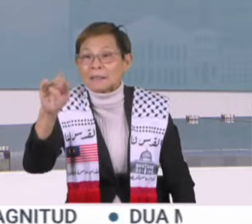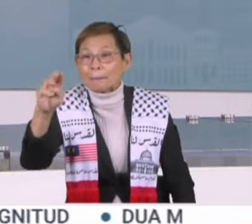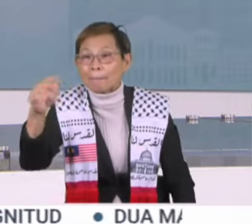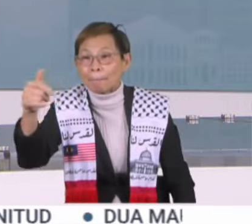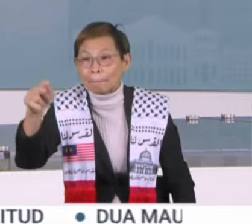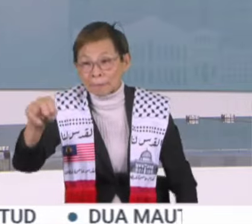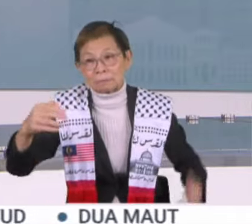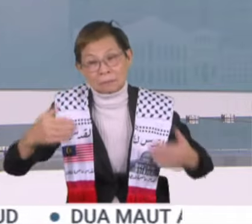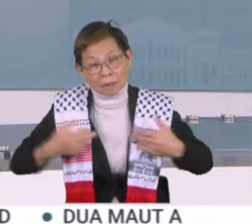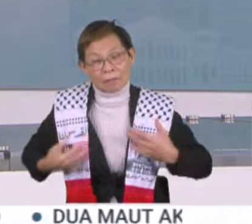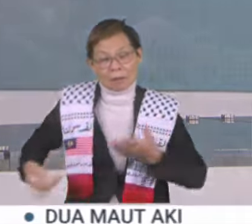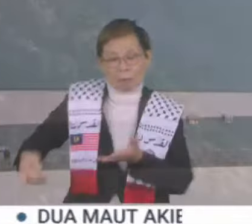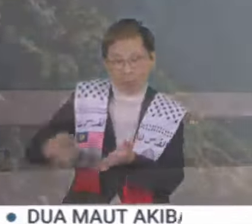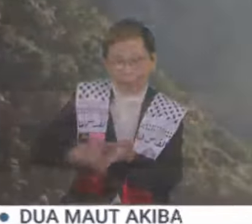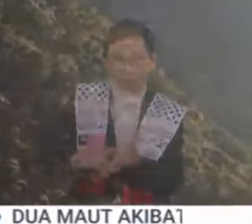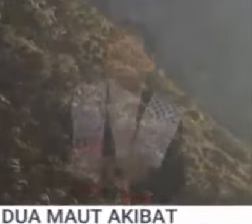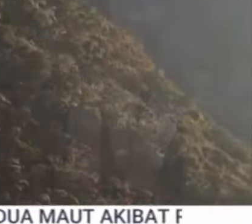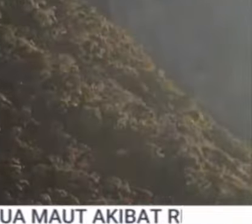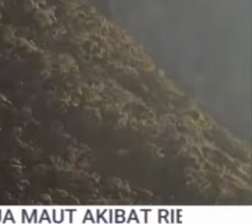laporannya.